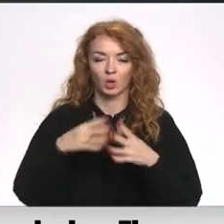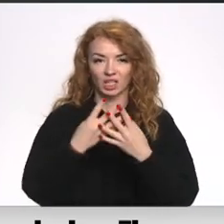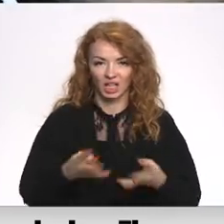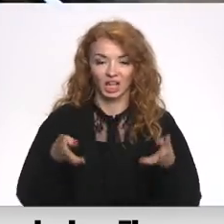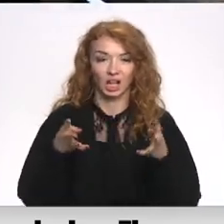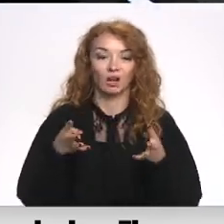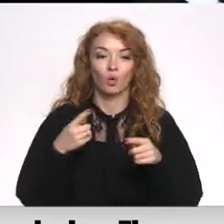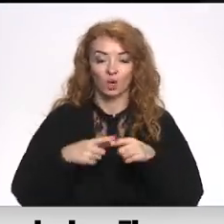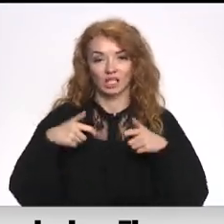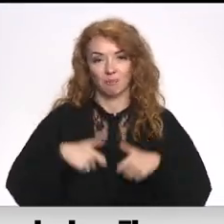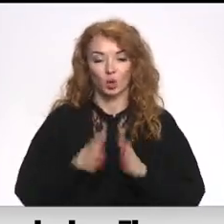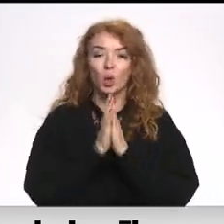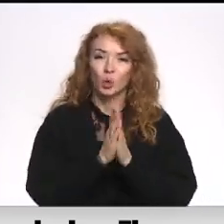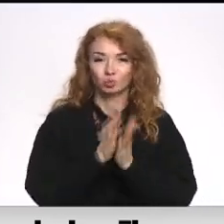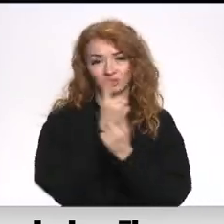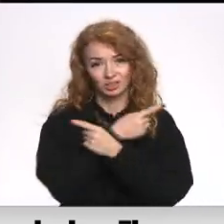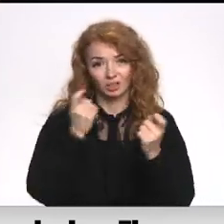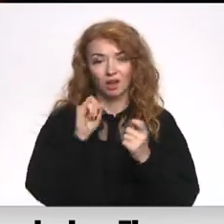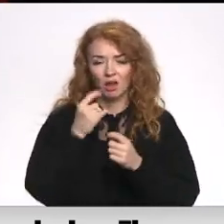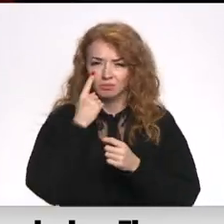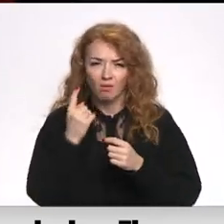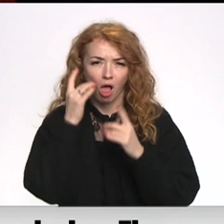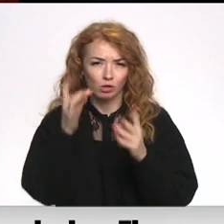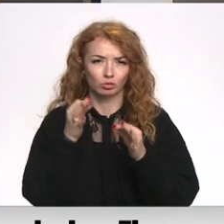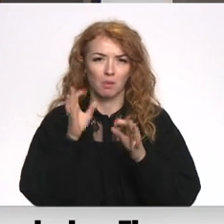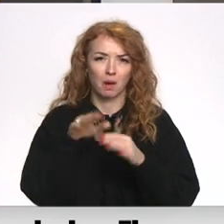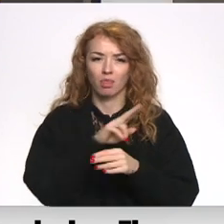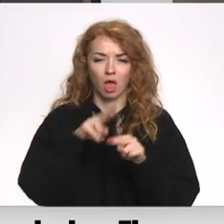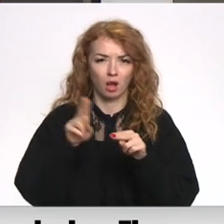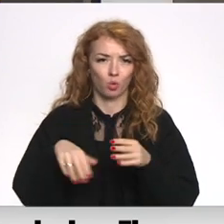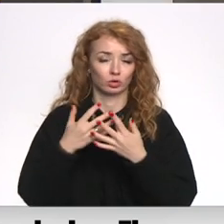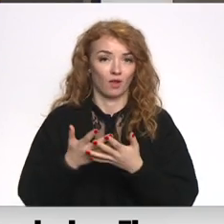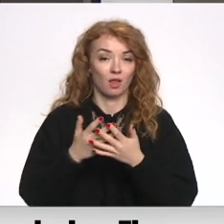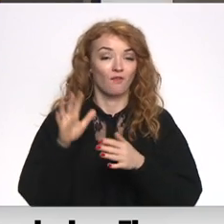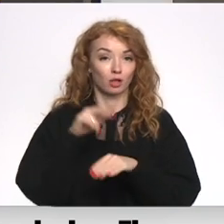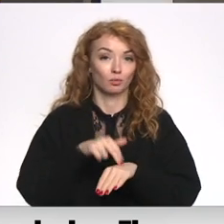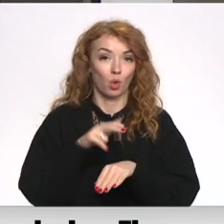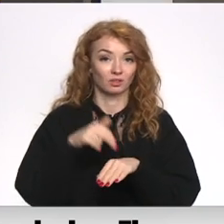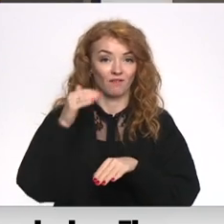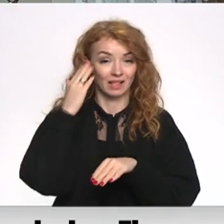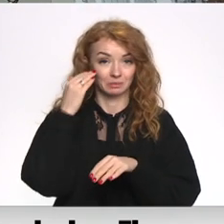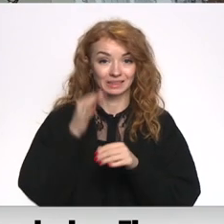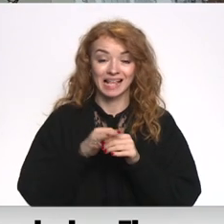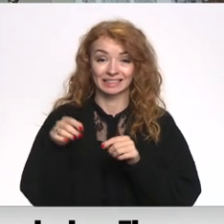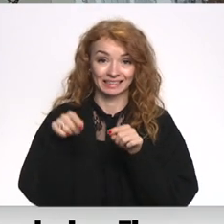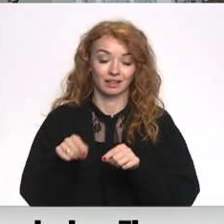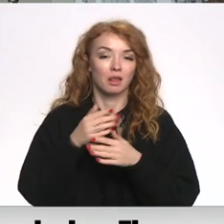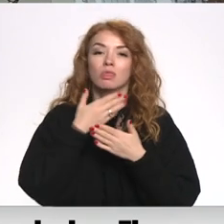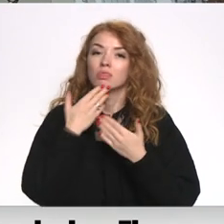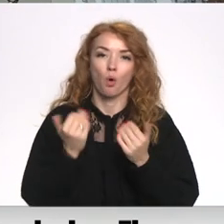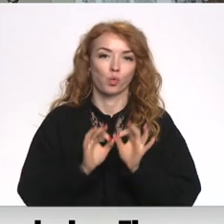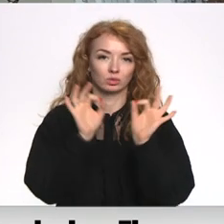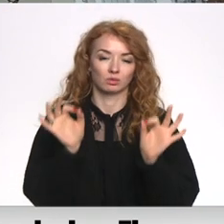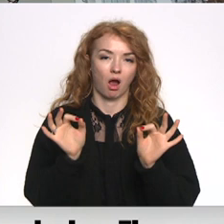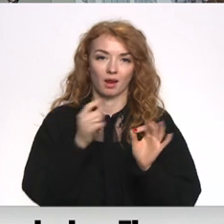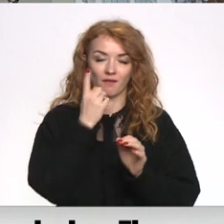dienesta inspektori aicina sabiedrību ziņot, ja rodas aizdomas par maluzvejniecību. Valsts policijas Ventspils iecirknī līdz šim gan nav ierosināta neviena,